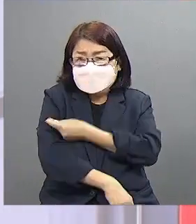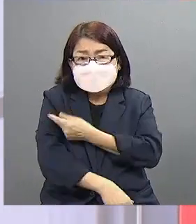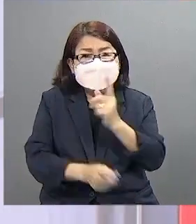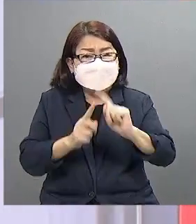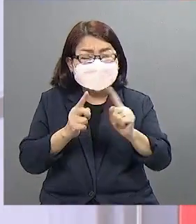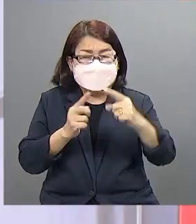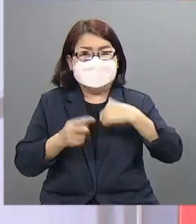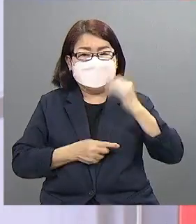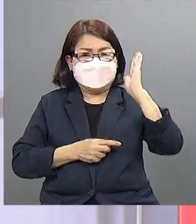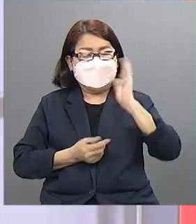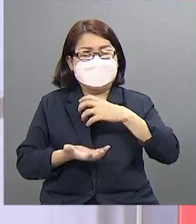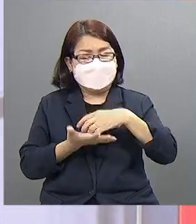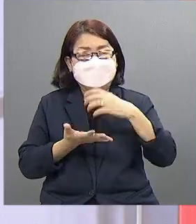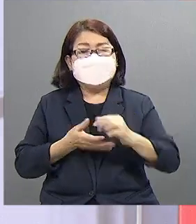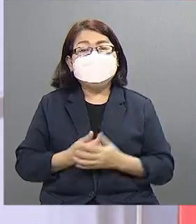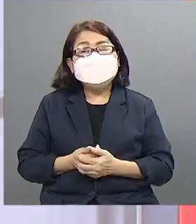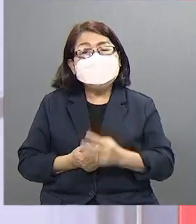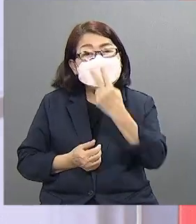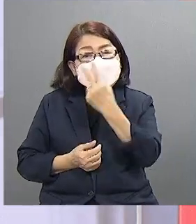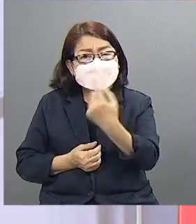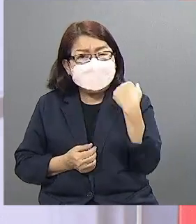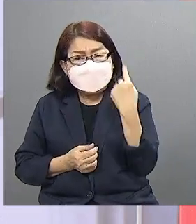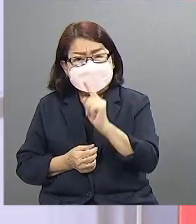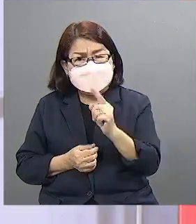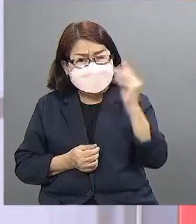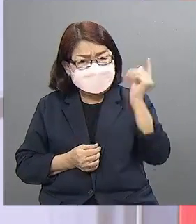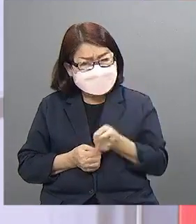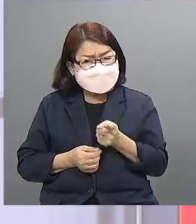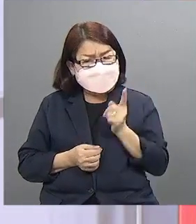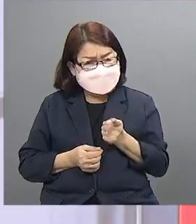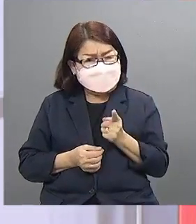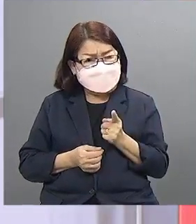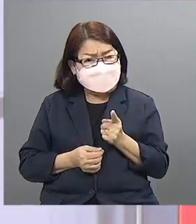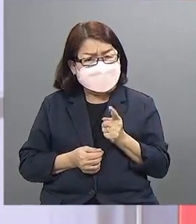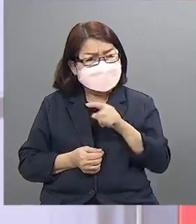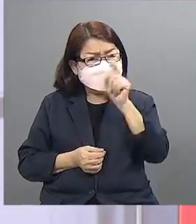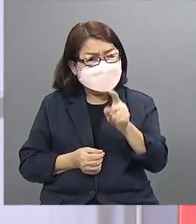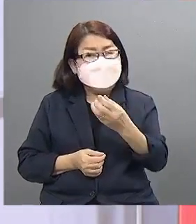แน่นอนหรือถ้าไปเจออะไรไม่ชัวร์อย่าเพิ่งแชร์ส่งมาให้เราช่วยแก้ให้ก่อนแชร์เพื่อความชัวร์นะจ๊ะ